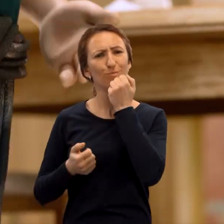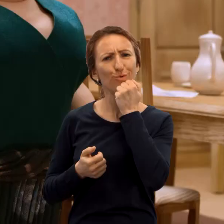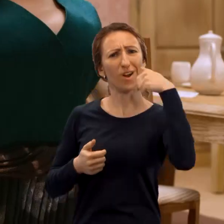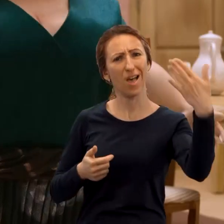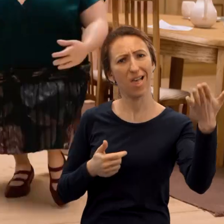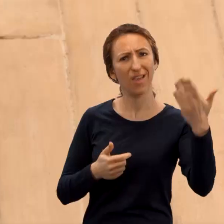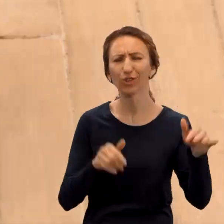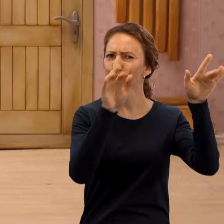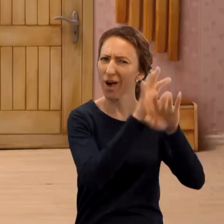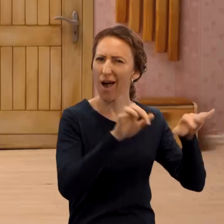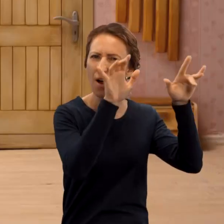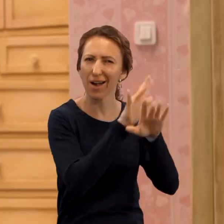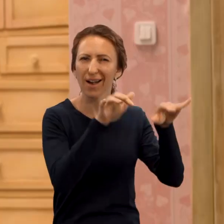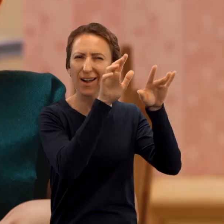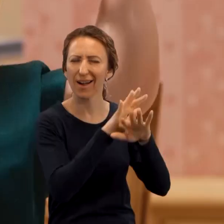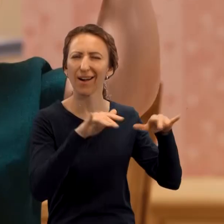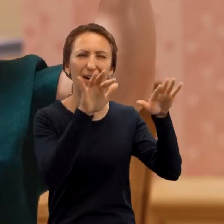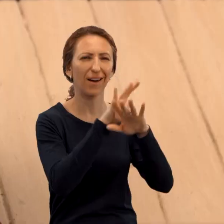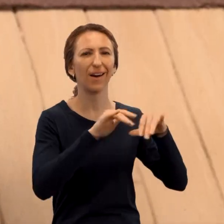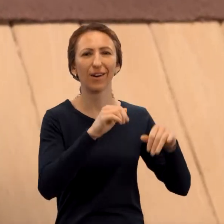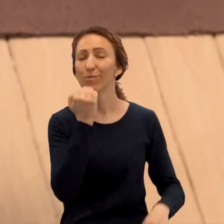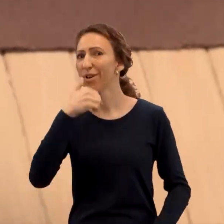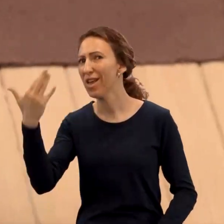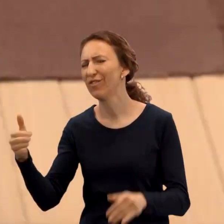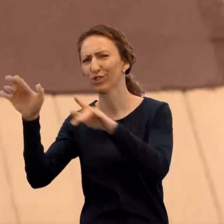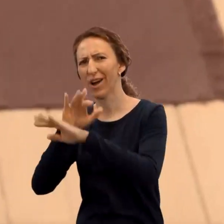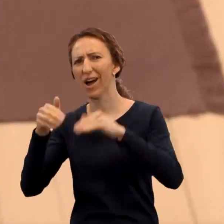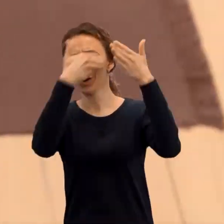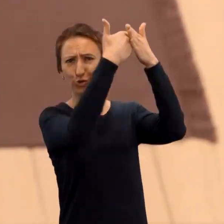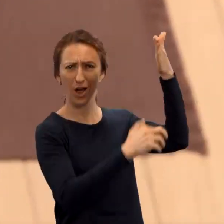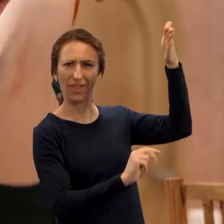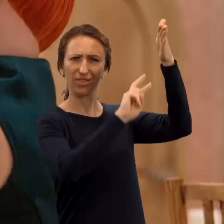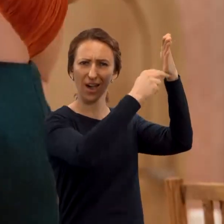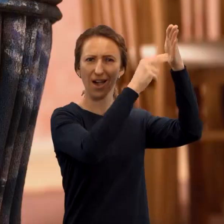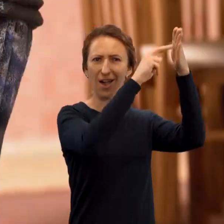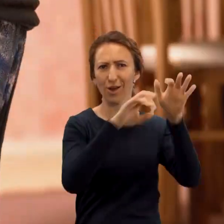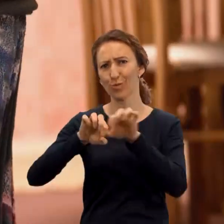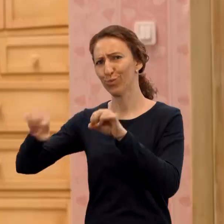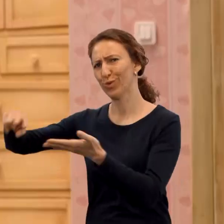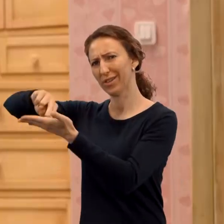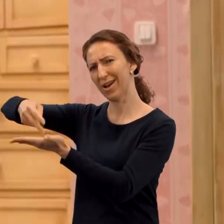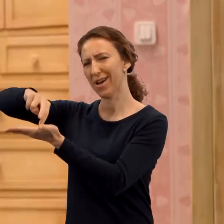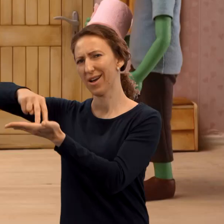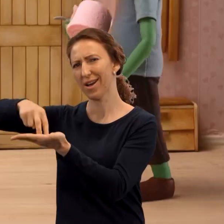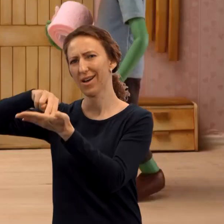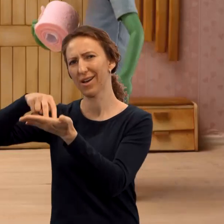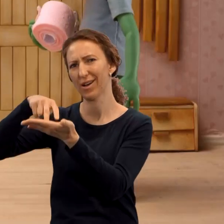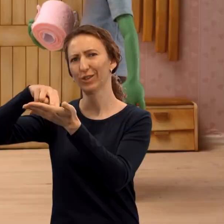W czarodziejskim lewym bucie możesz tańczyć i na ścianie, i na